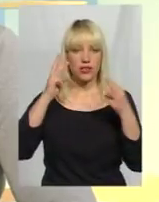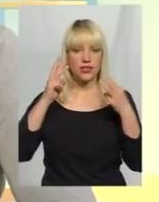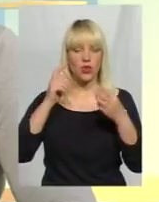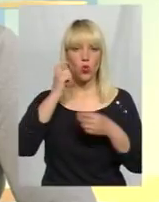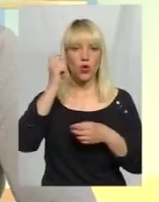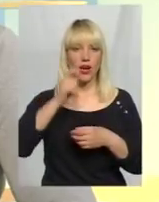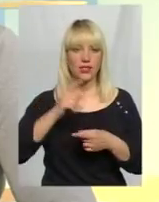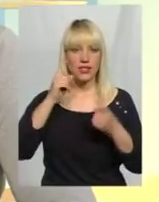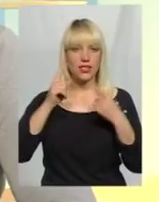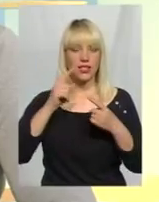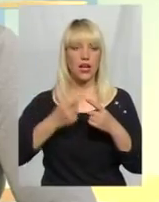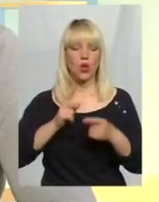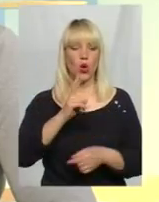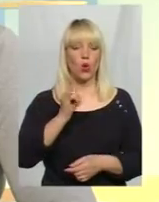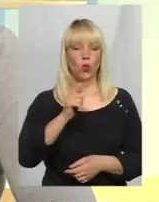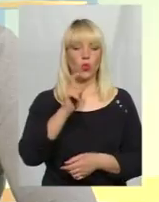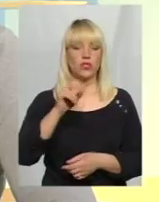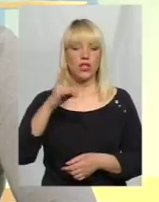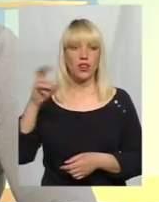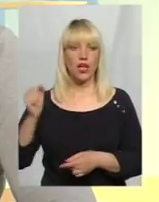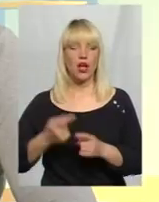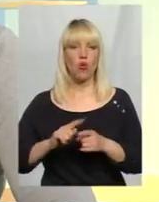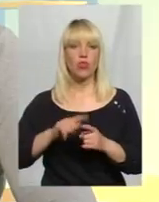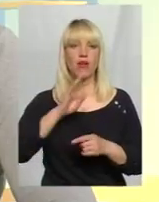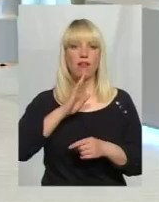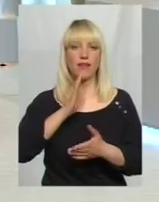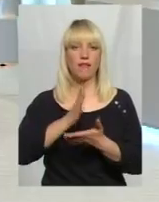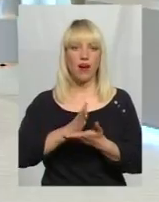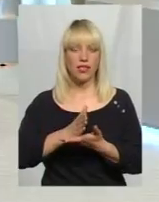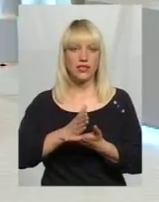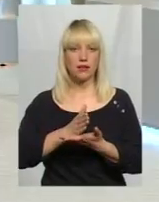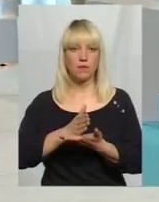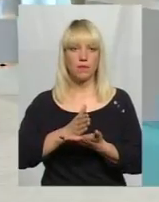это Анастасия Кузина. Она является